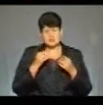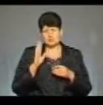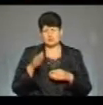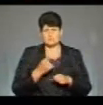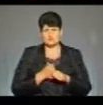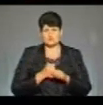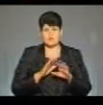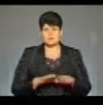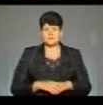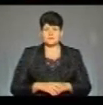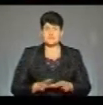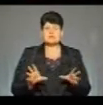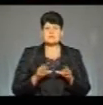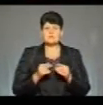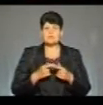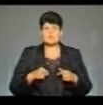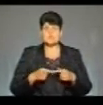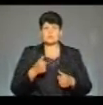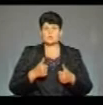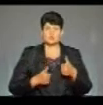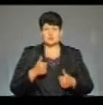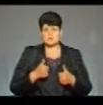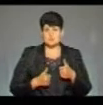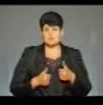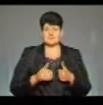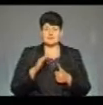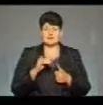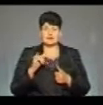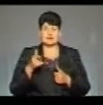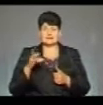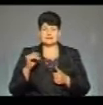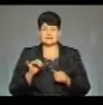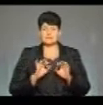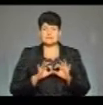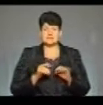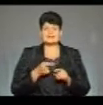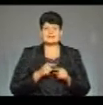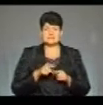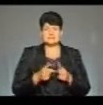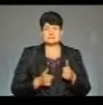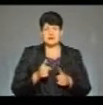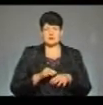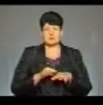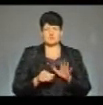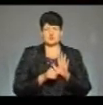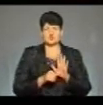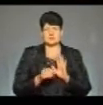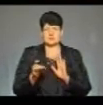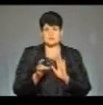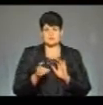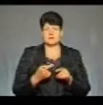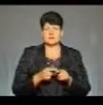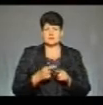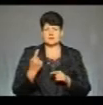працювати. Співорганізатор турніру пам'яті Сергія Юрія Віталій Ігнатенко розповів, такі змагання проводять вшосте. Це один з